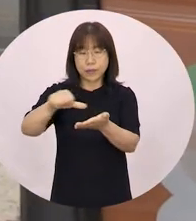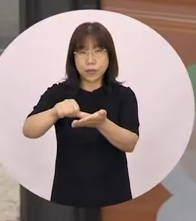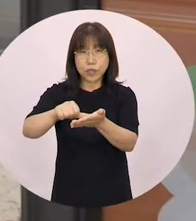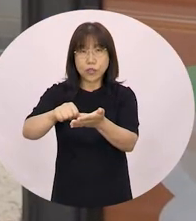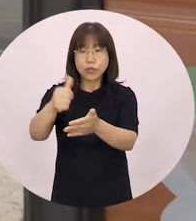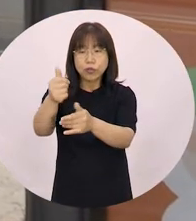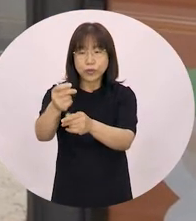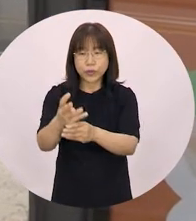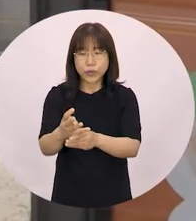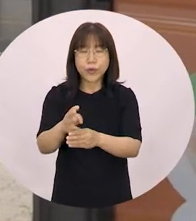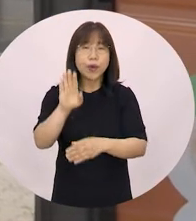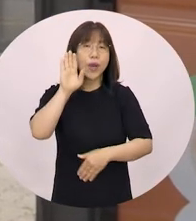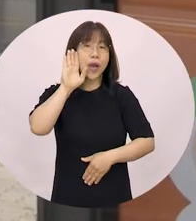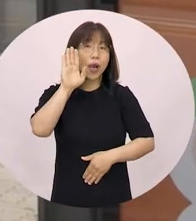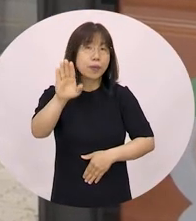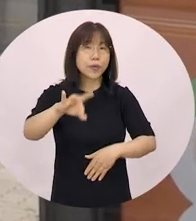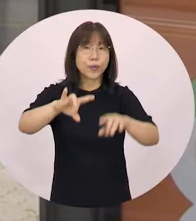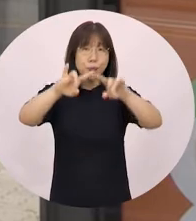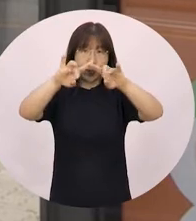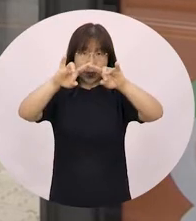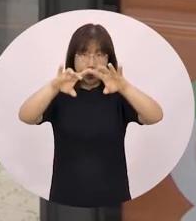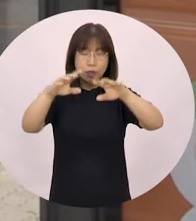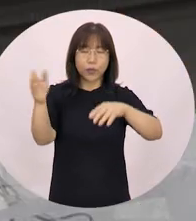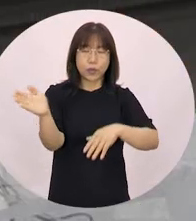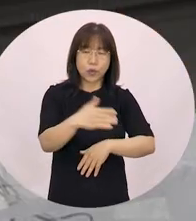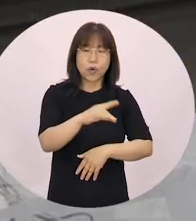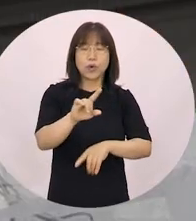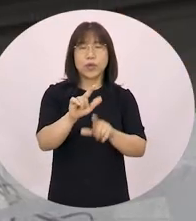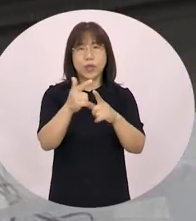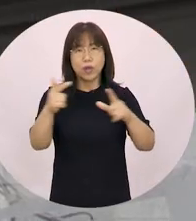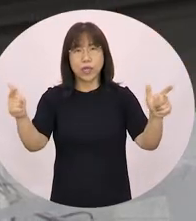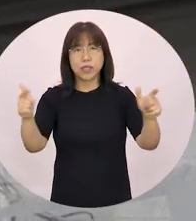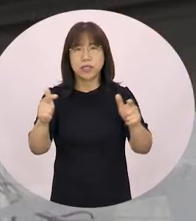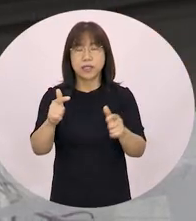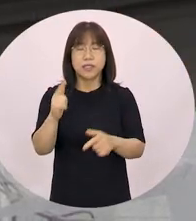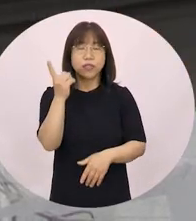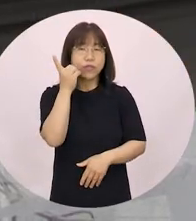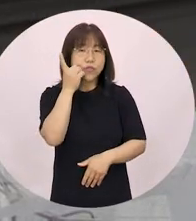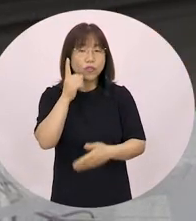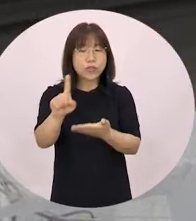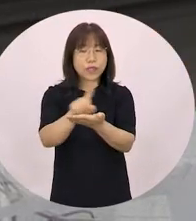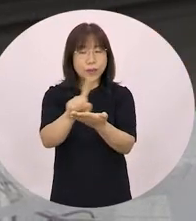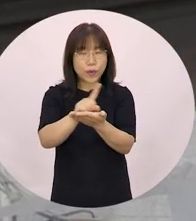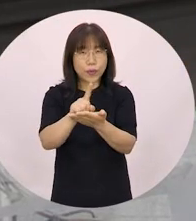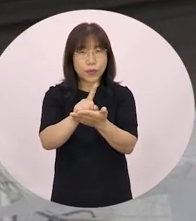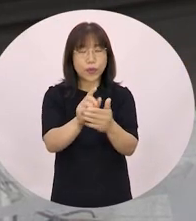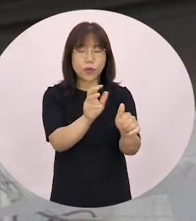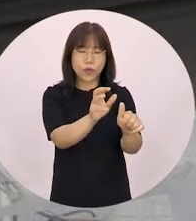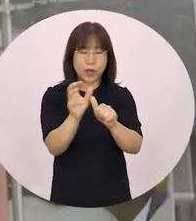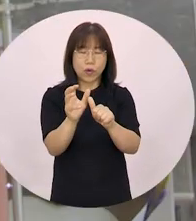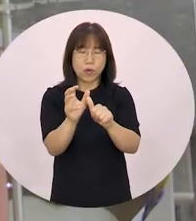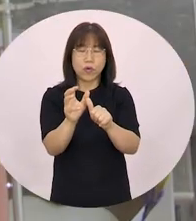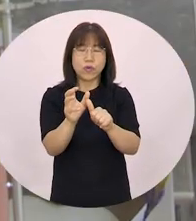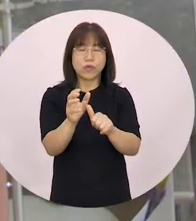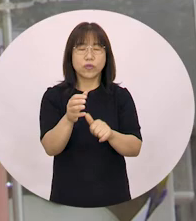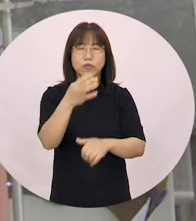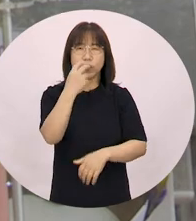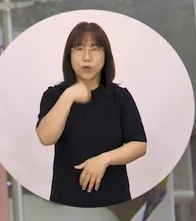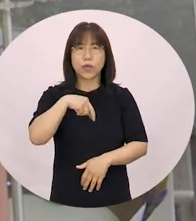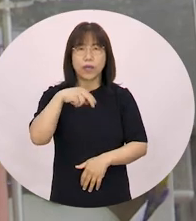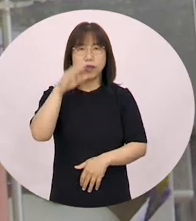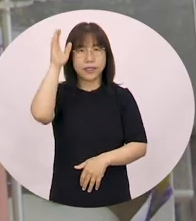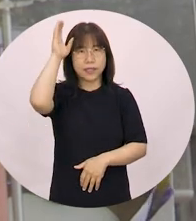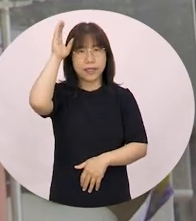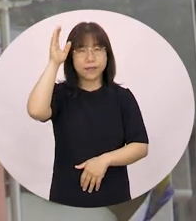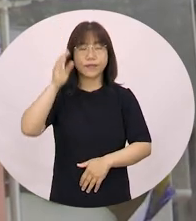한편 부여된 사물 주소는 향후 인터넷 포털사이트와 네비게이션 등에도 반영돼 활용도가 더욱 높아질 것으로 기대하고